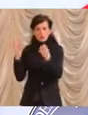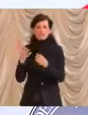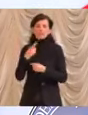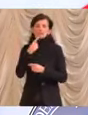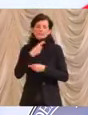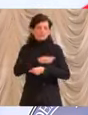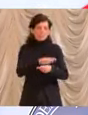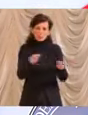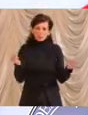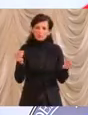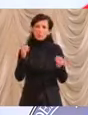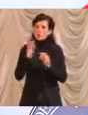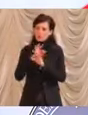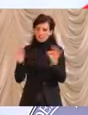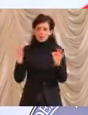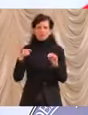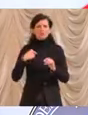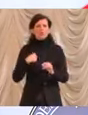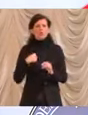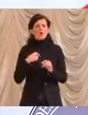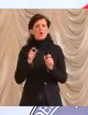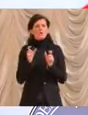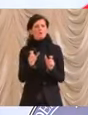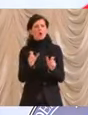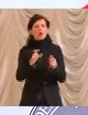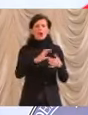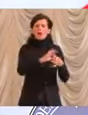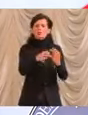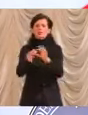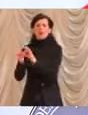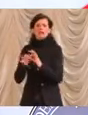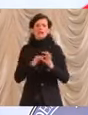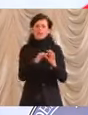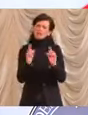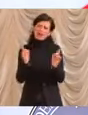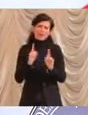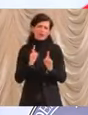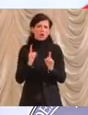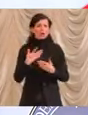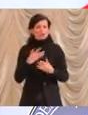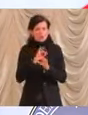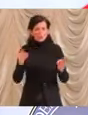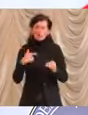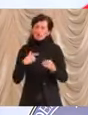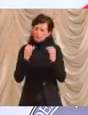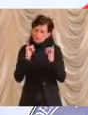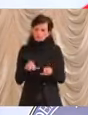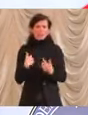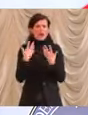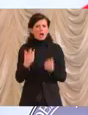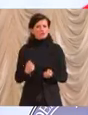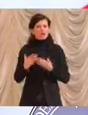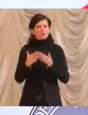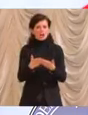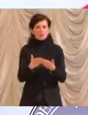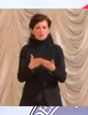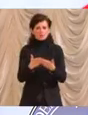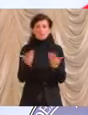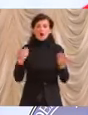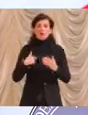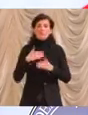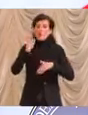vogliamo tassare la solidarietà. E anzi faccio un appello anche alla grande distribuzione perché